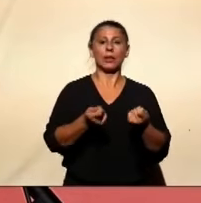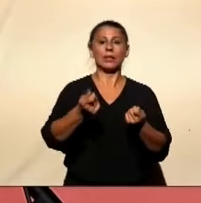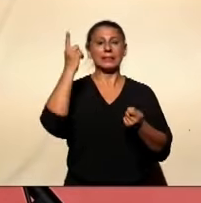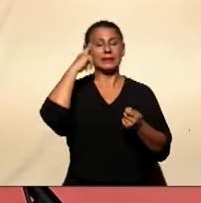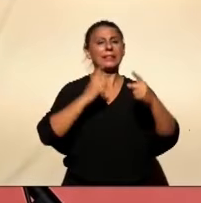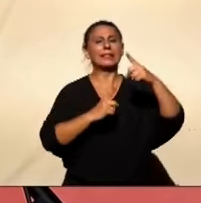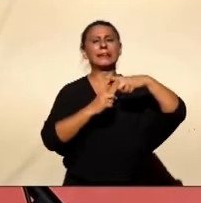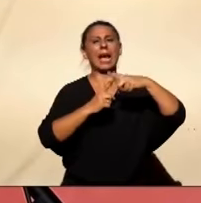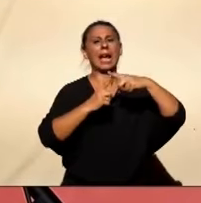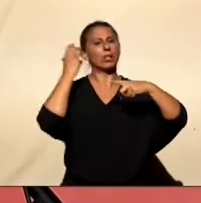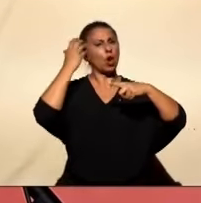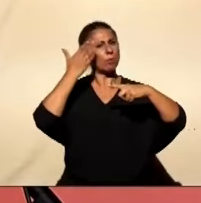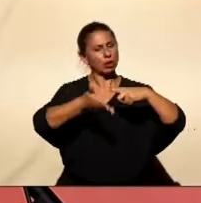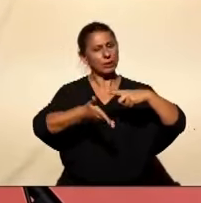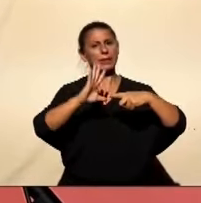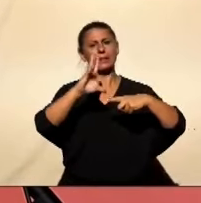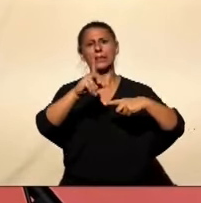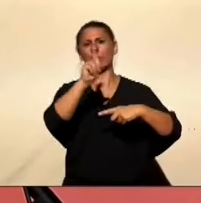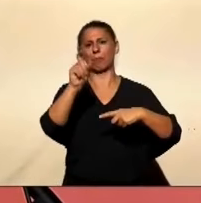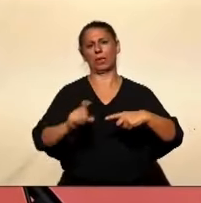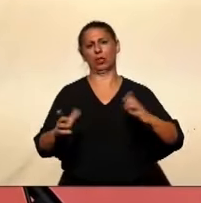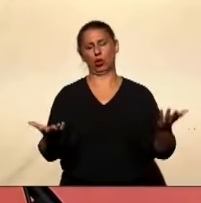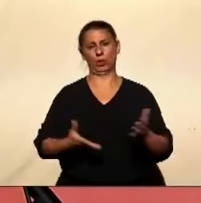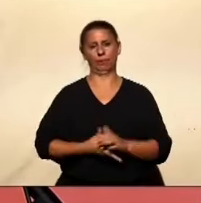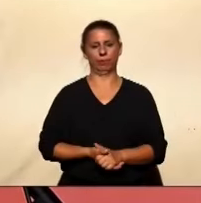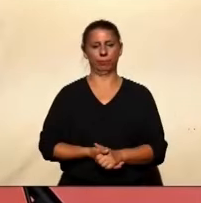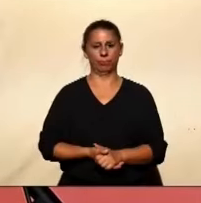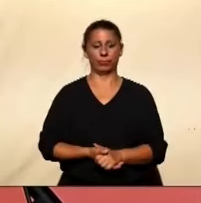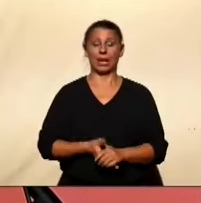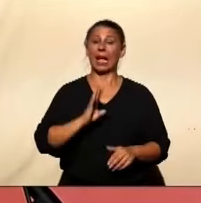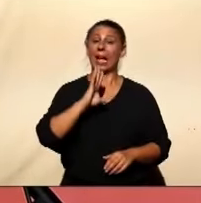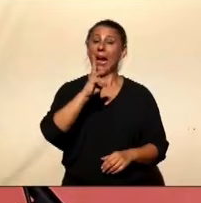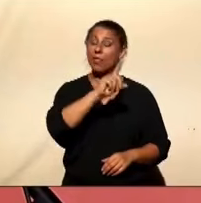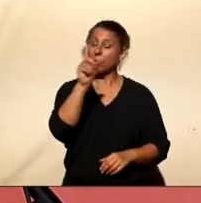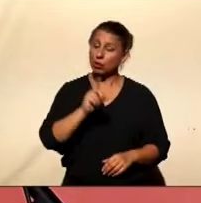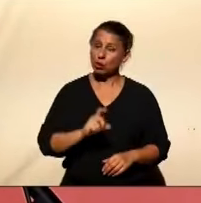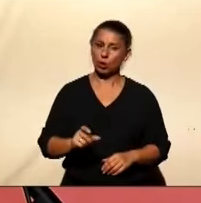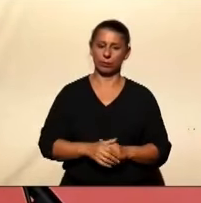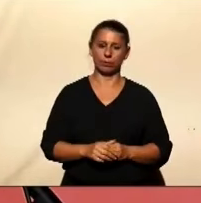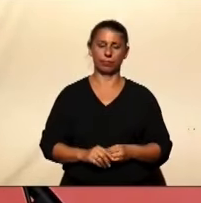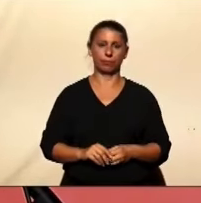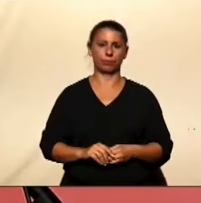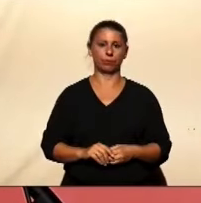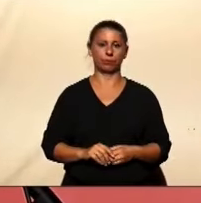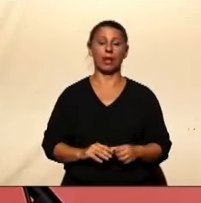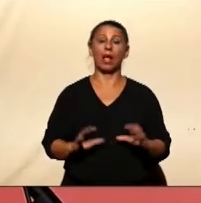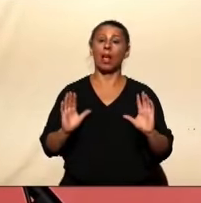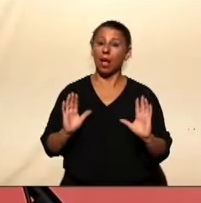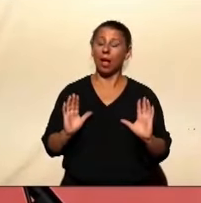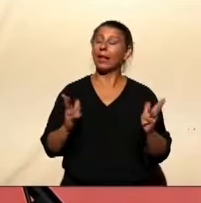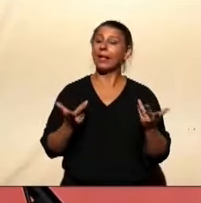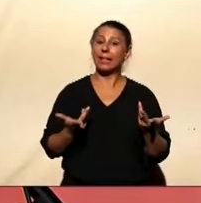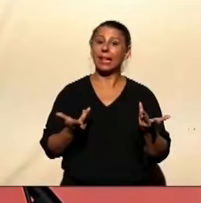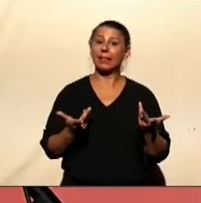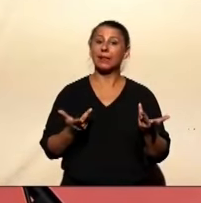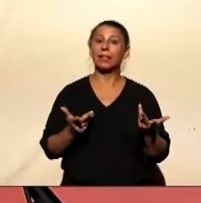τεχνητής νοημοσύνης στην καθημερινή του δράση, στην καθημερινή ζωή. Όμως γιατί